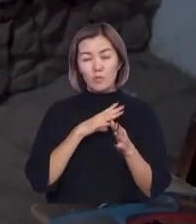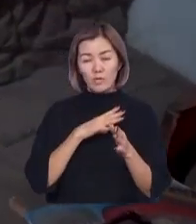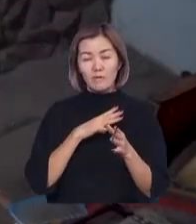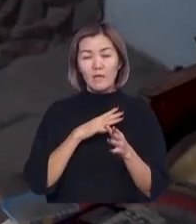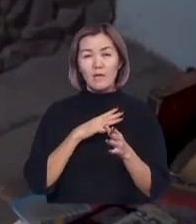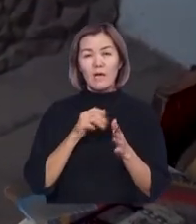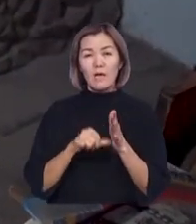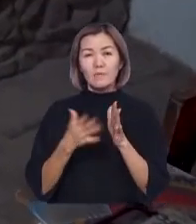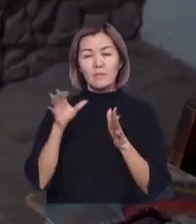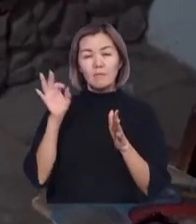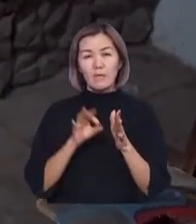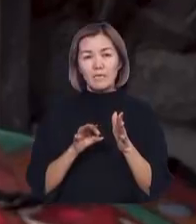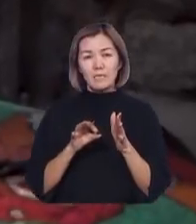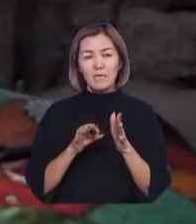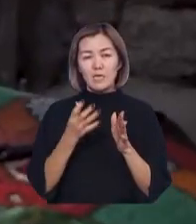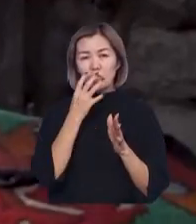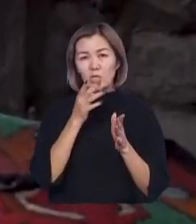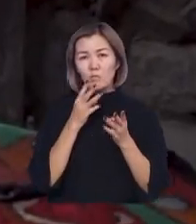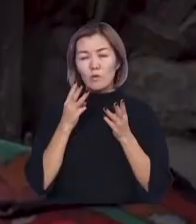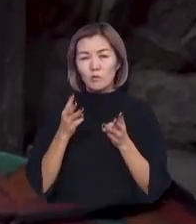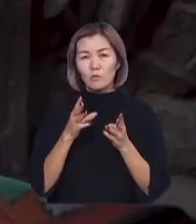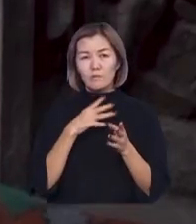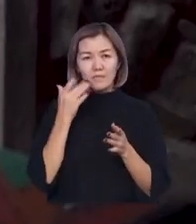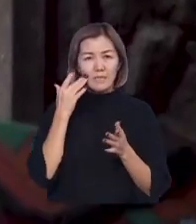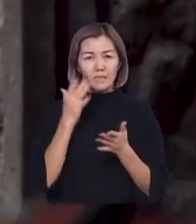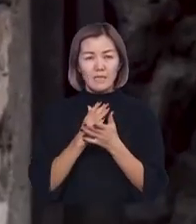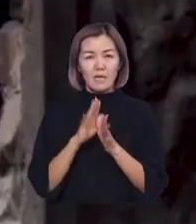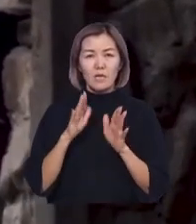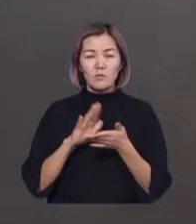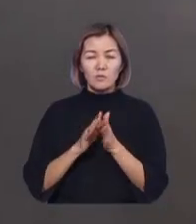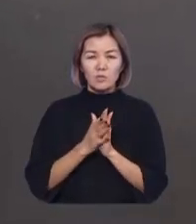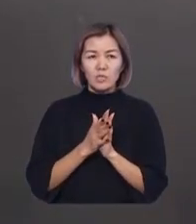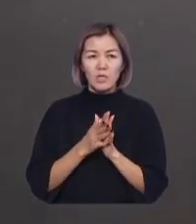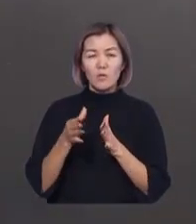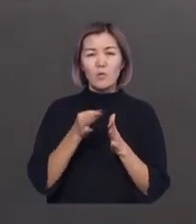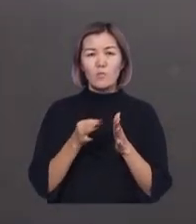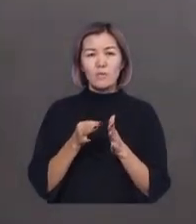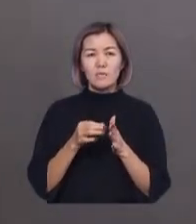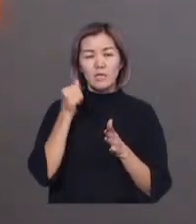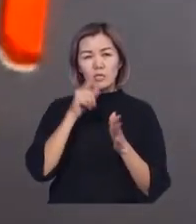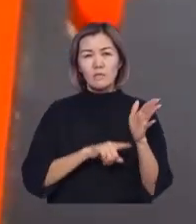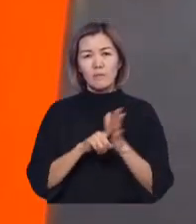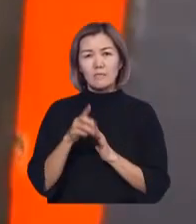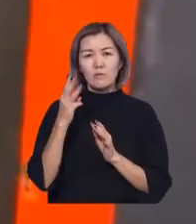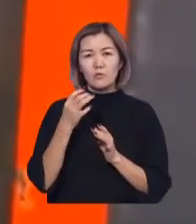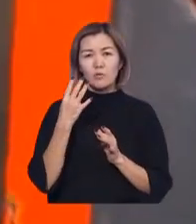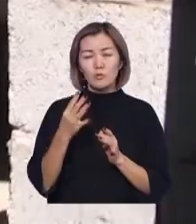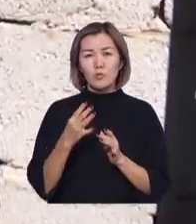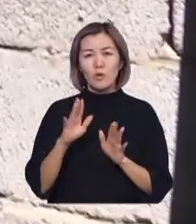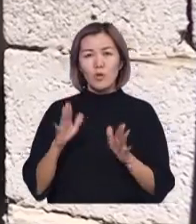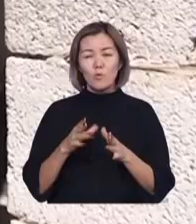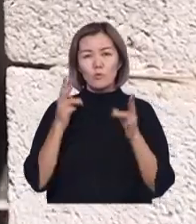алады, оның 65%-на жуығы жылыту маусымында болады. Төтеншеліктердің мәліметі бойынша облысымызда жыл басынан бері 304 өрт